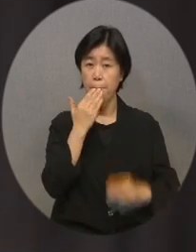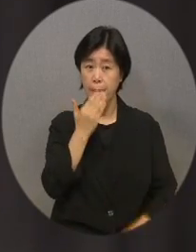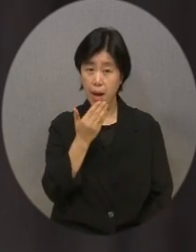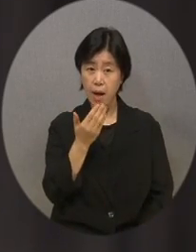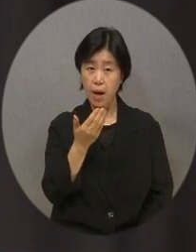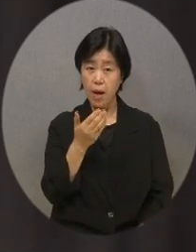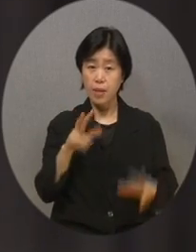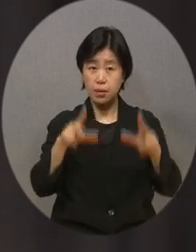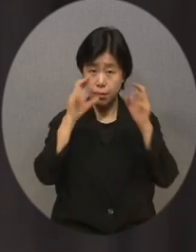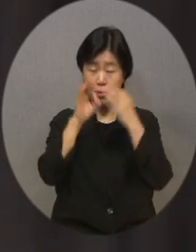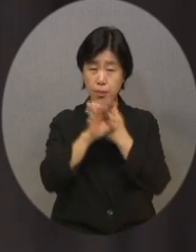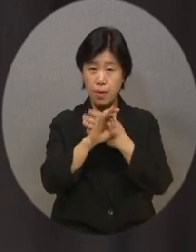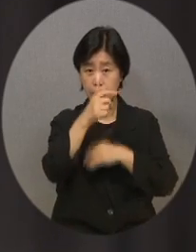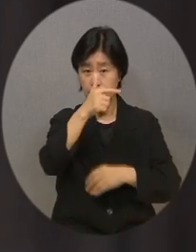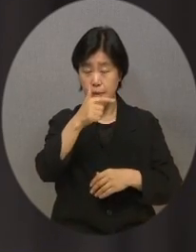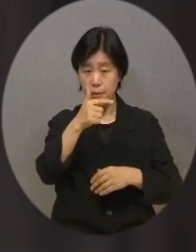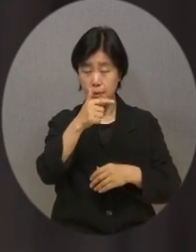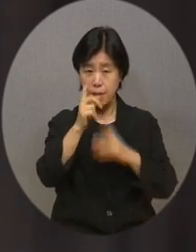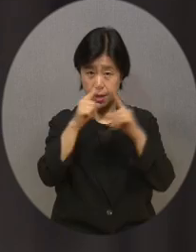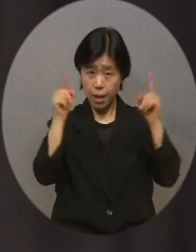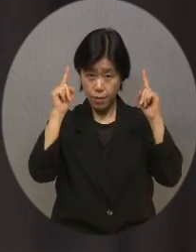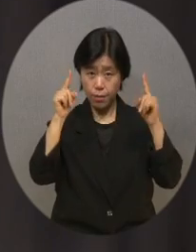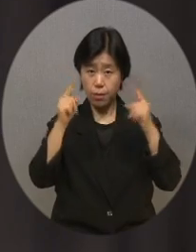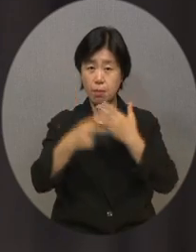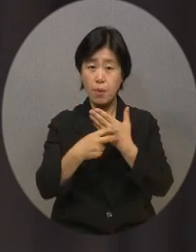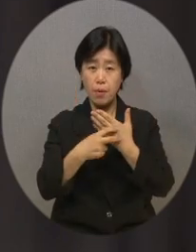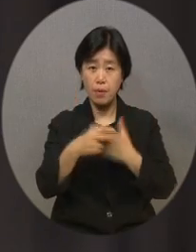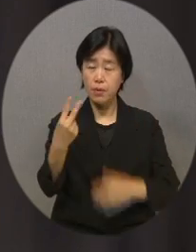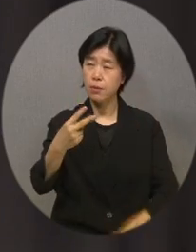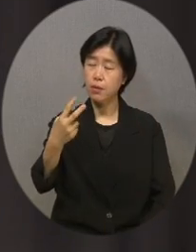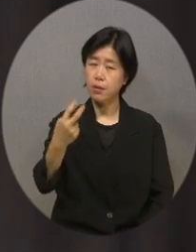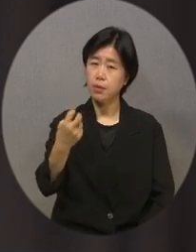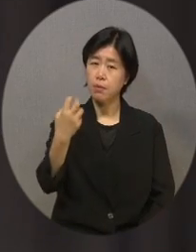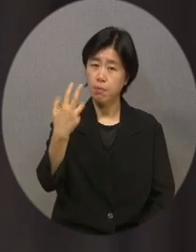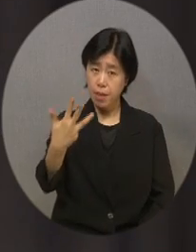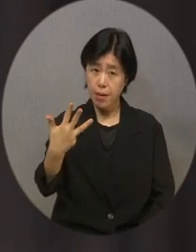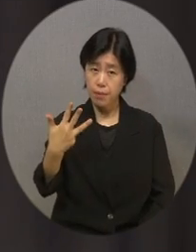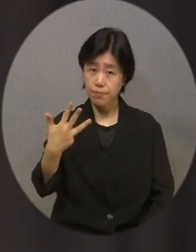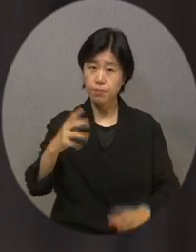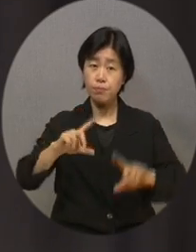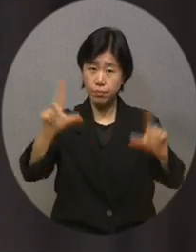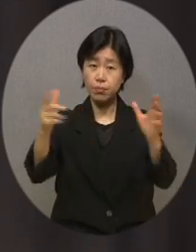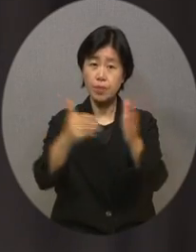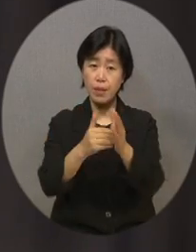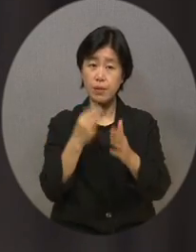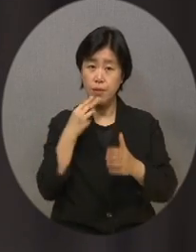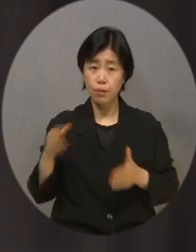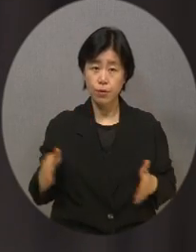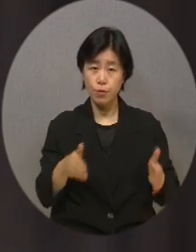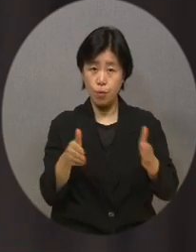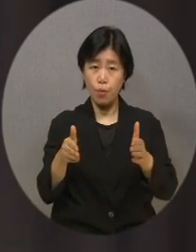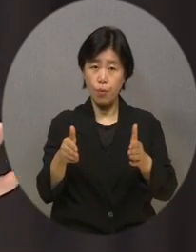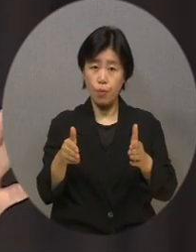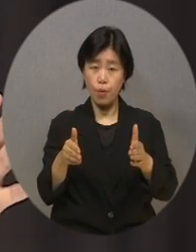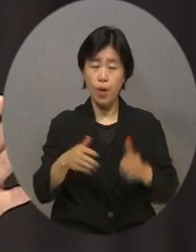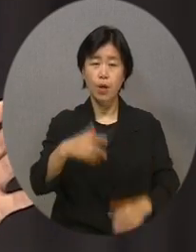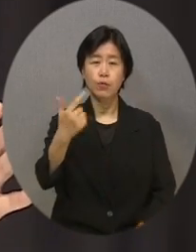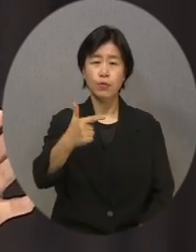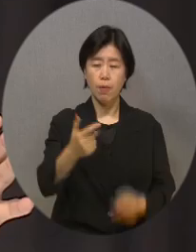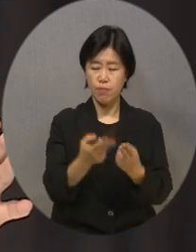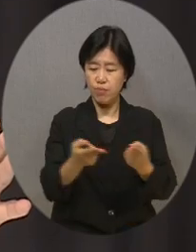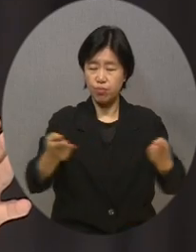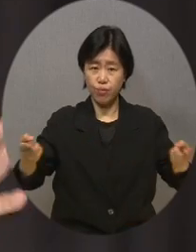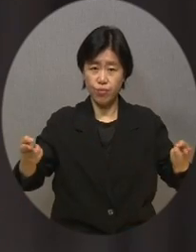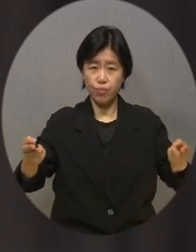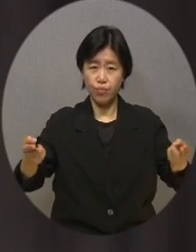지금 대학병원이 지금 2028년까지 경기도 이 수도권에다가 지금 6천 병상을 늘리겠다는